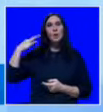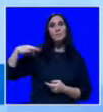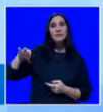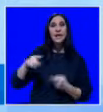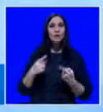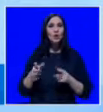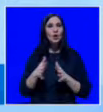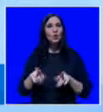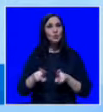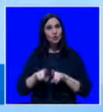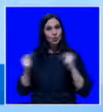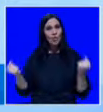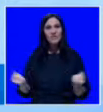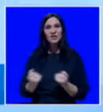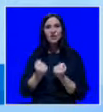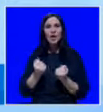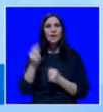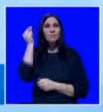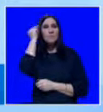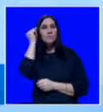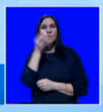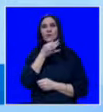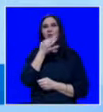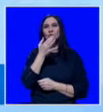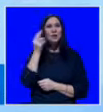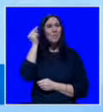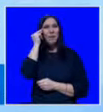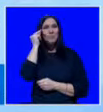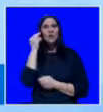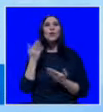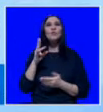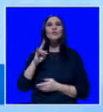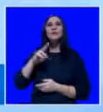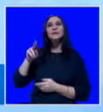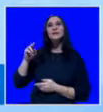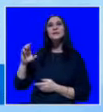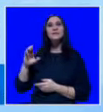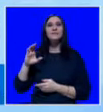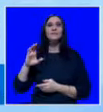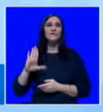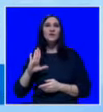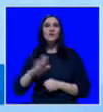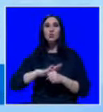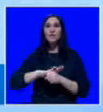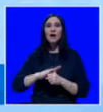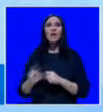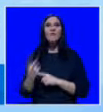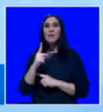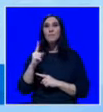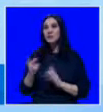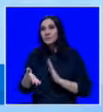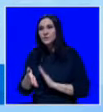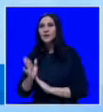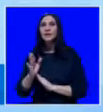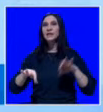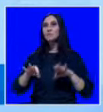други хора също движение. Напомням случая с, спомните ли си, когато НДСВ се основа 2001 година и тръгнаха на избори, се появи